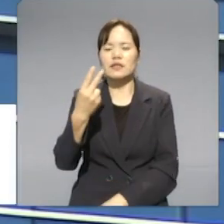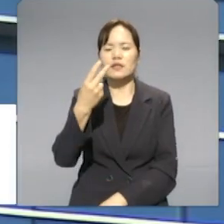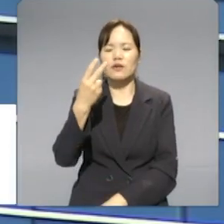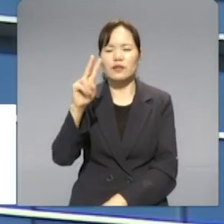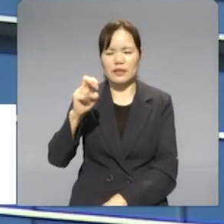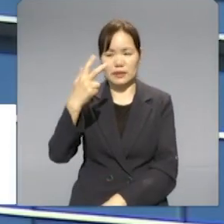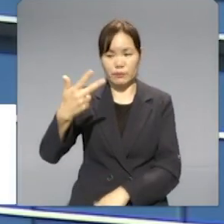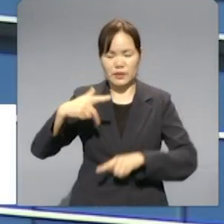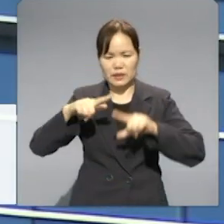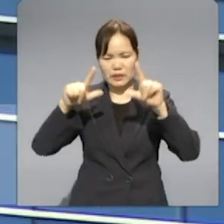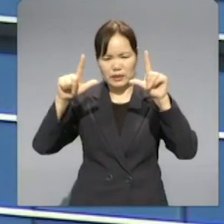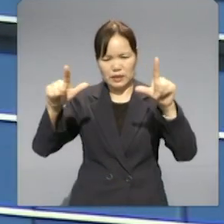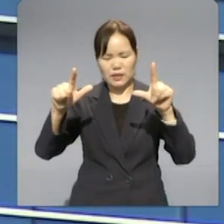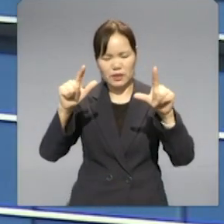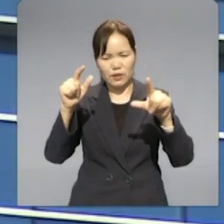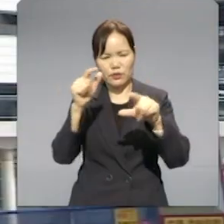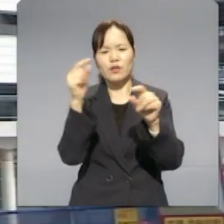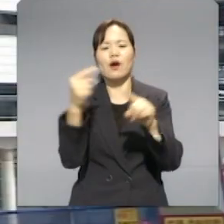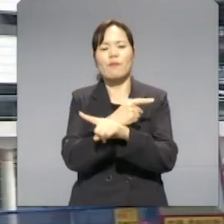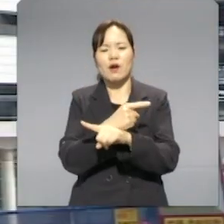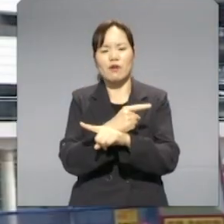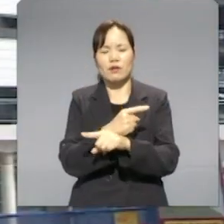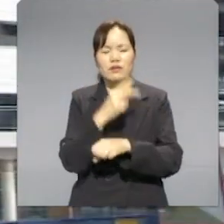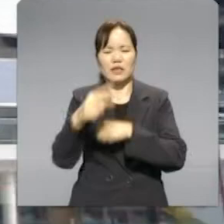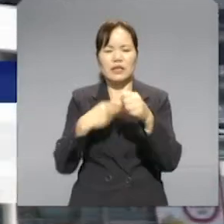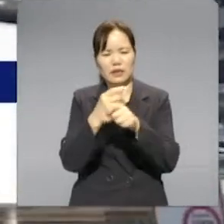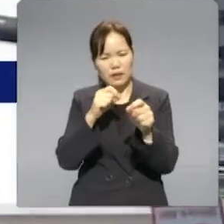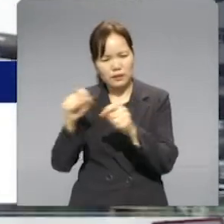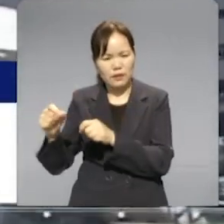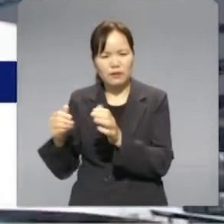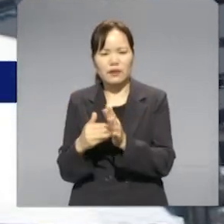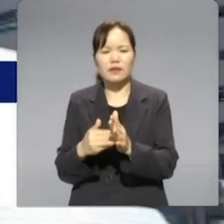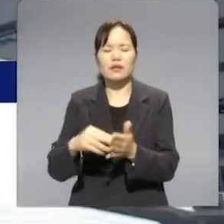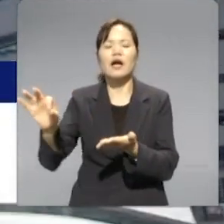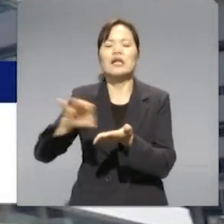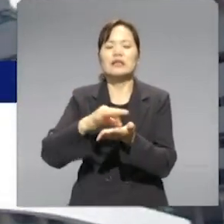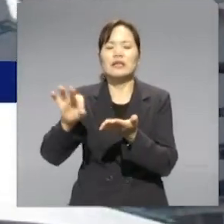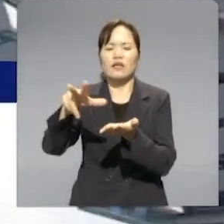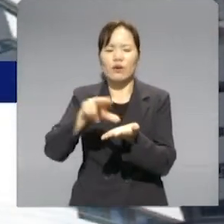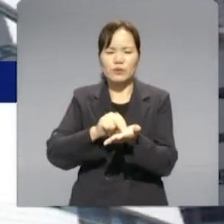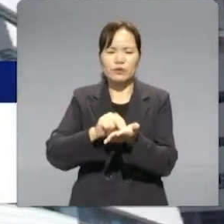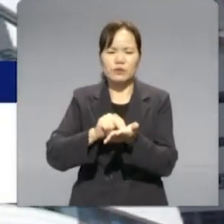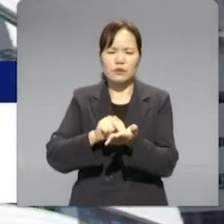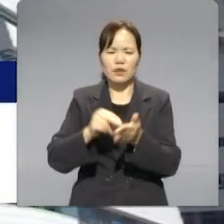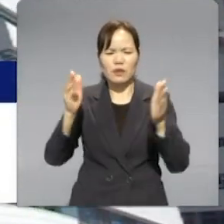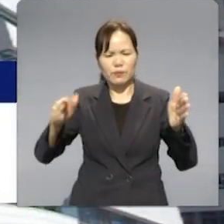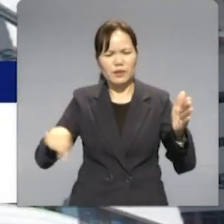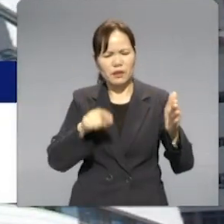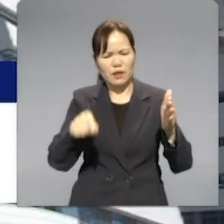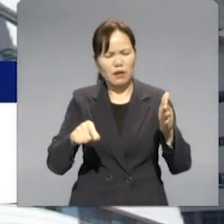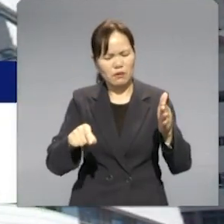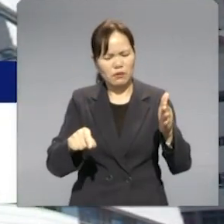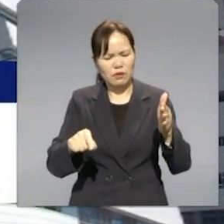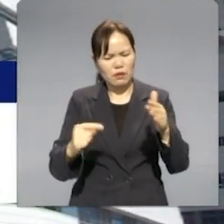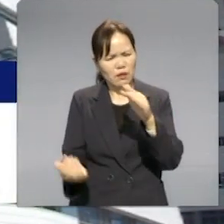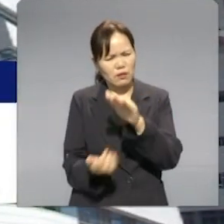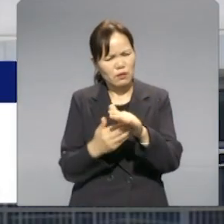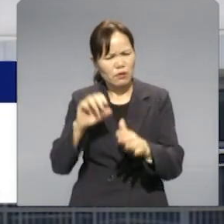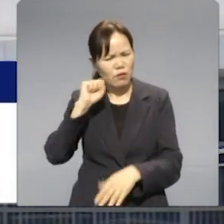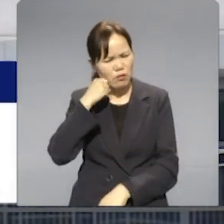계획을 바꿨습니다 재정 문제 때문에 그 임기내 하기에는 좀 곤란한 부분이